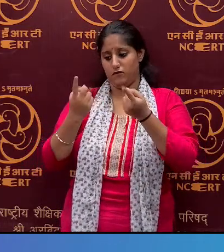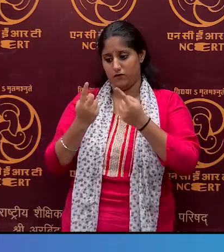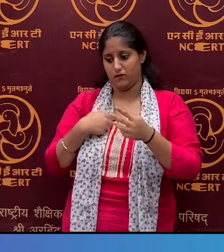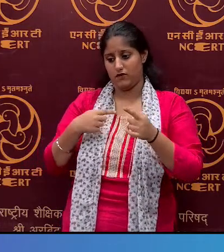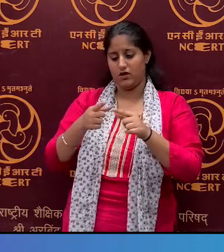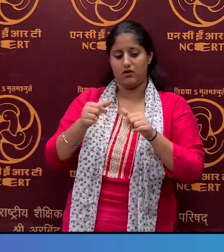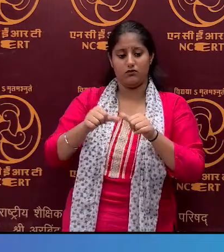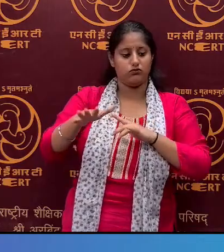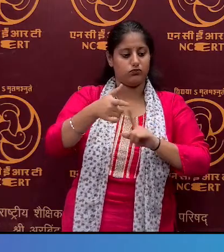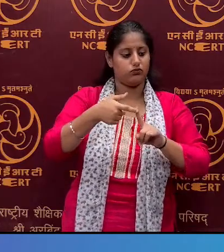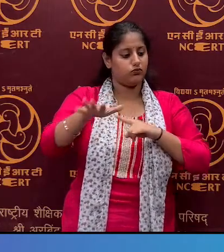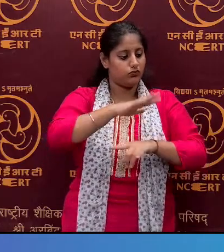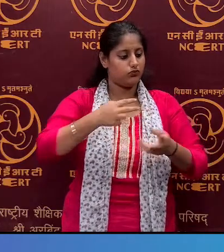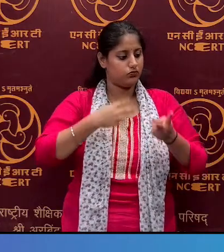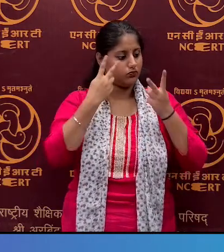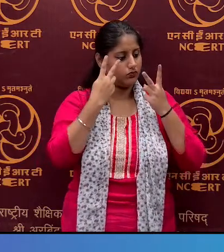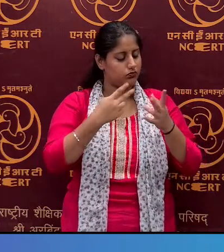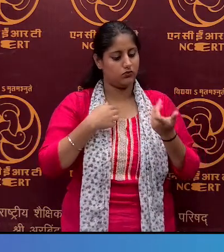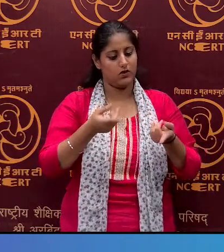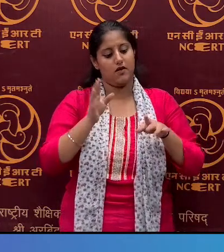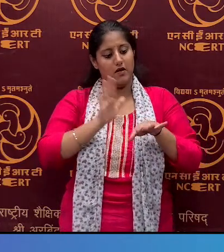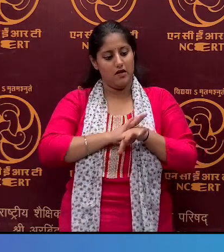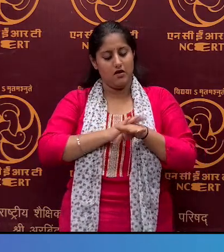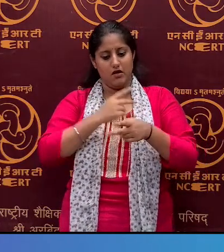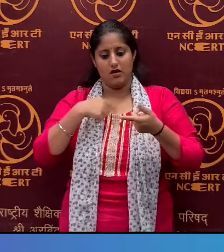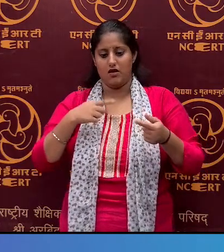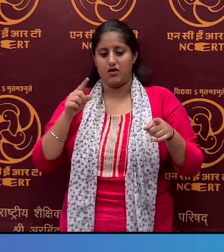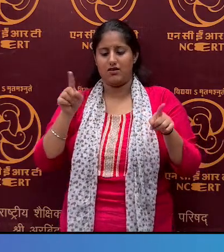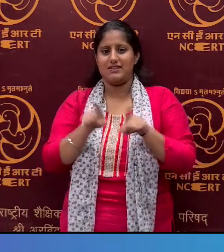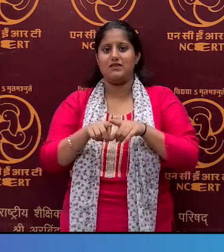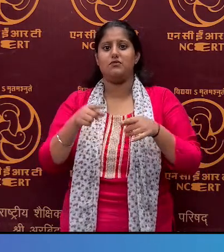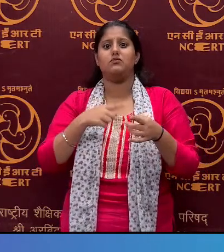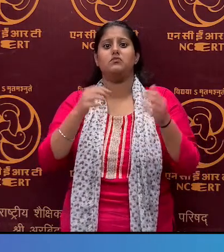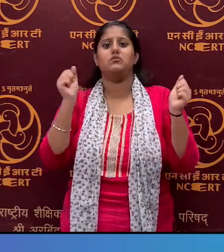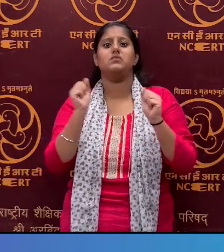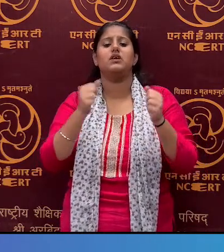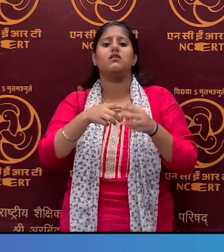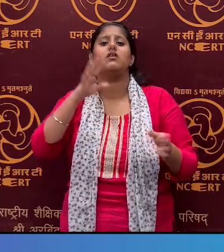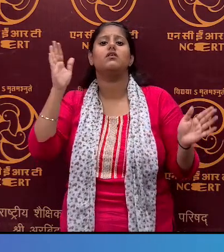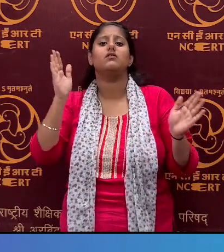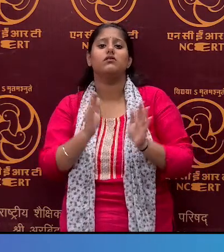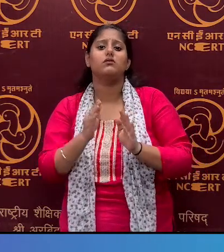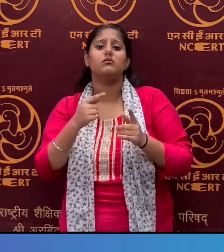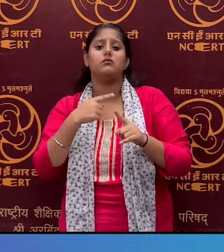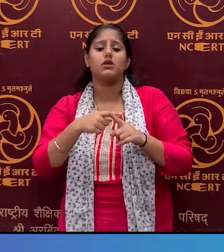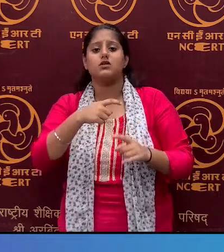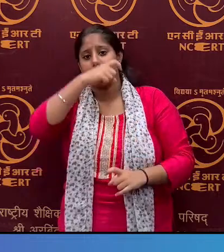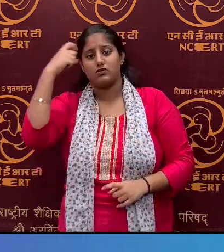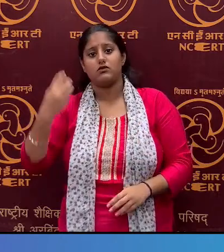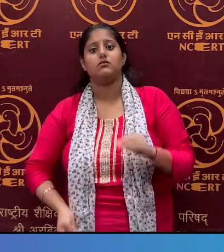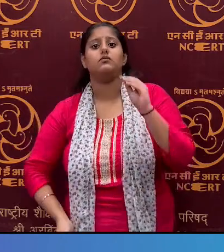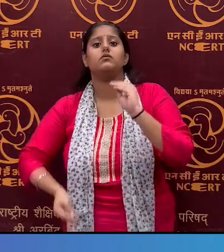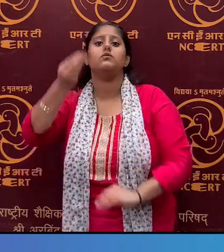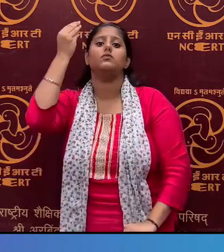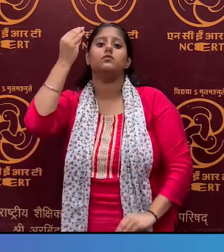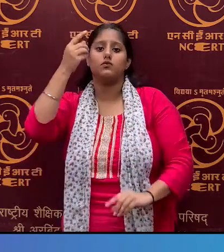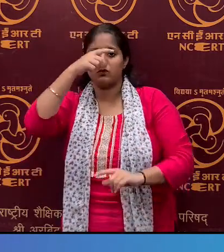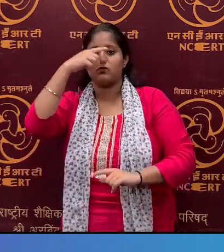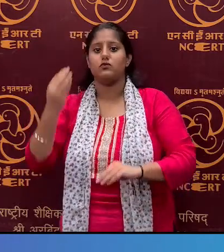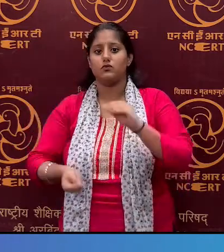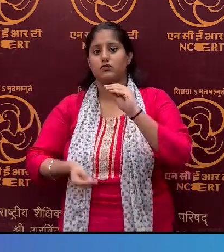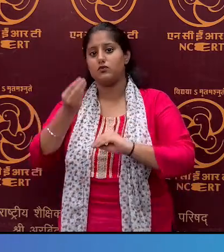अपने आसपास just देखें तो धीरे धीरे सर्दियाँ छोटी होती जा रही हैं और गर्मियों का सीजन बढ़ता जा रहा है, उसका ड्यूरेशन बढ़ता जा